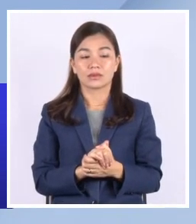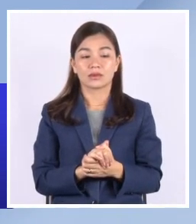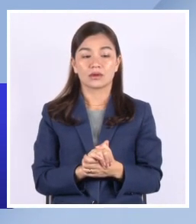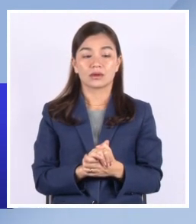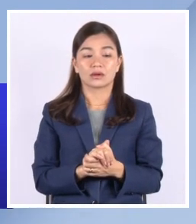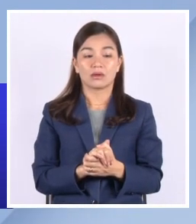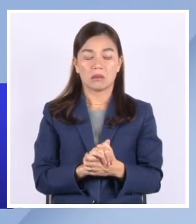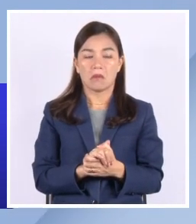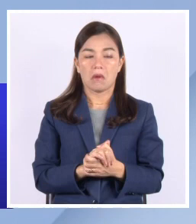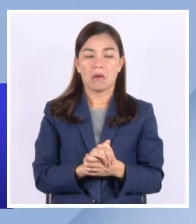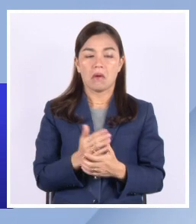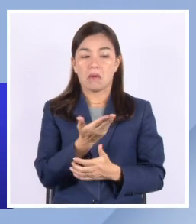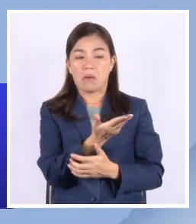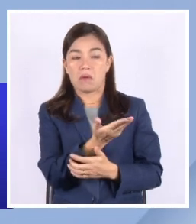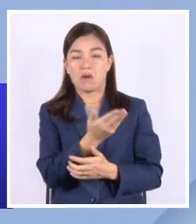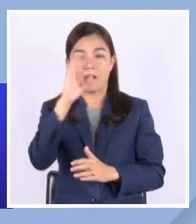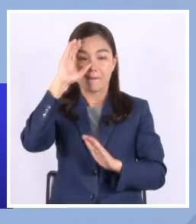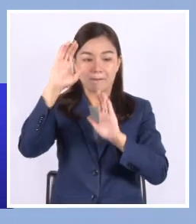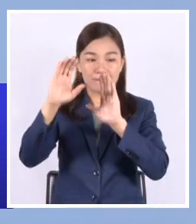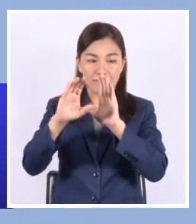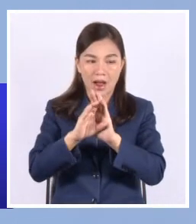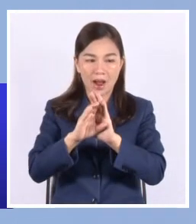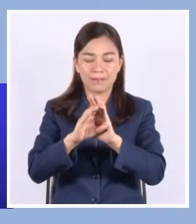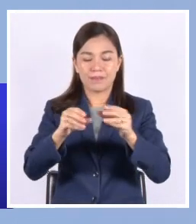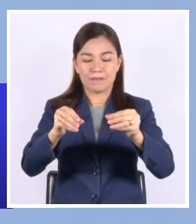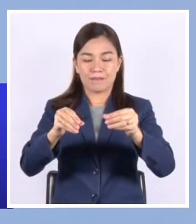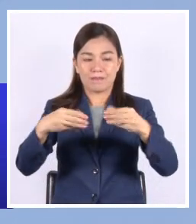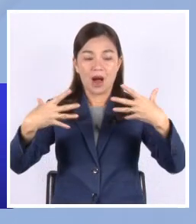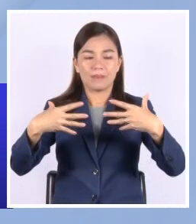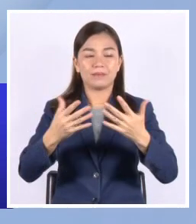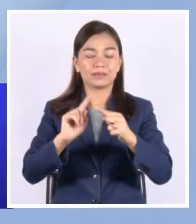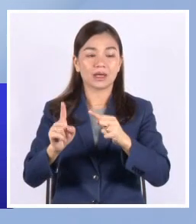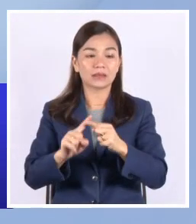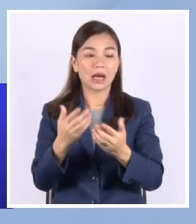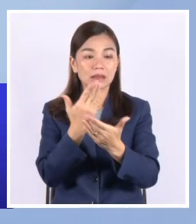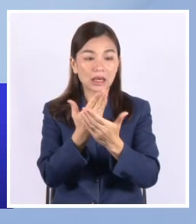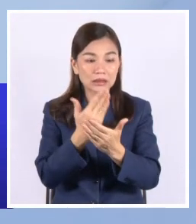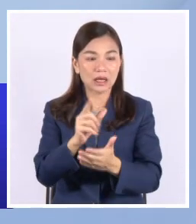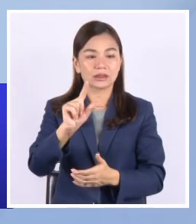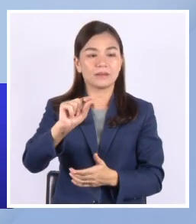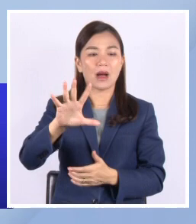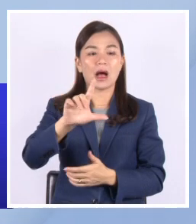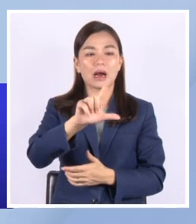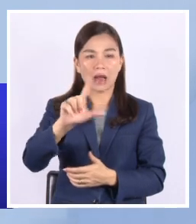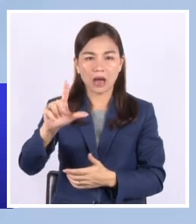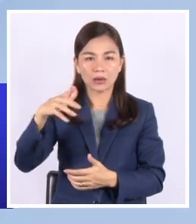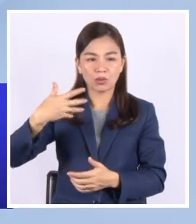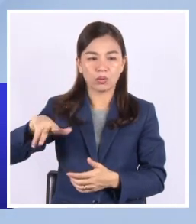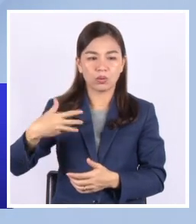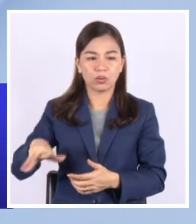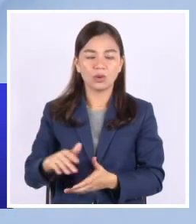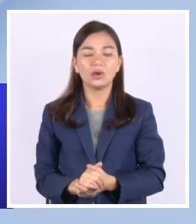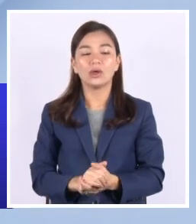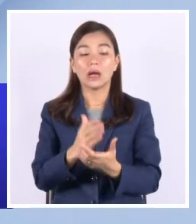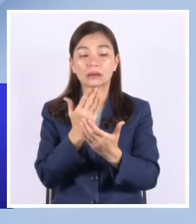เสียหายของรถนะคะแอร์แบ็กแตกออกมาคันนี้นี่25ล้านบาทนะคะ โอ้โห 25ล้านบาทเฟอร์รี่สี